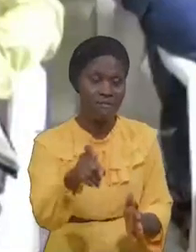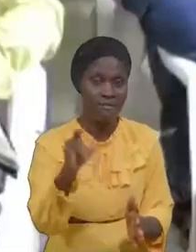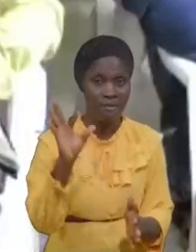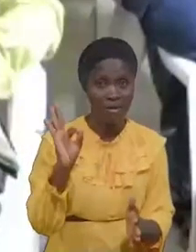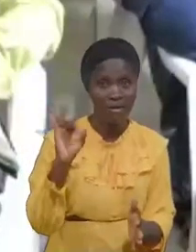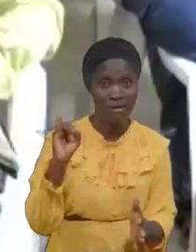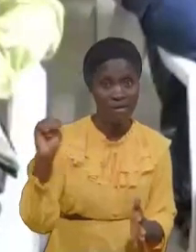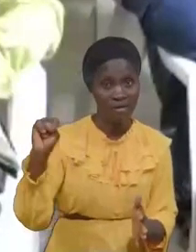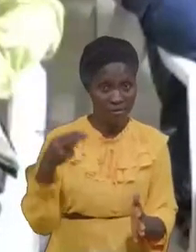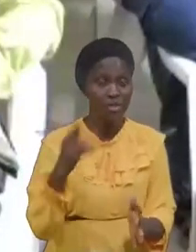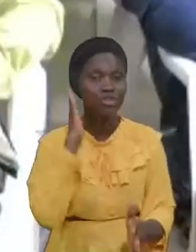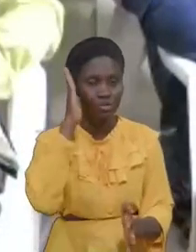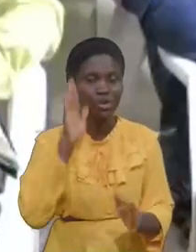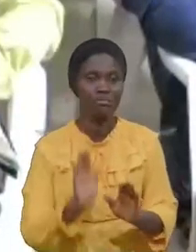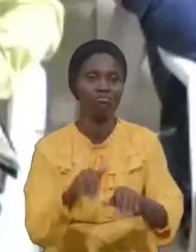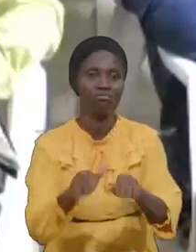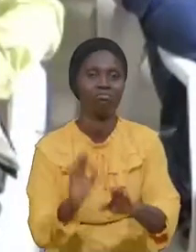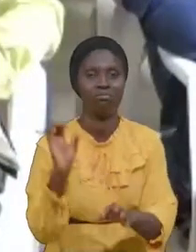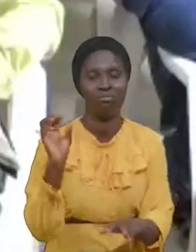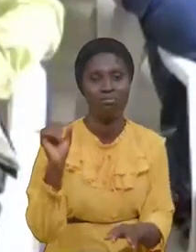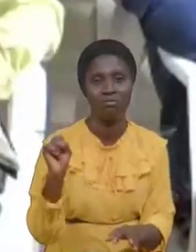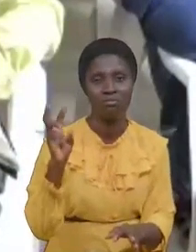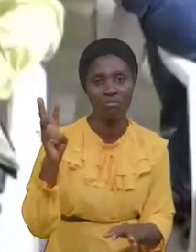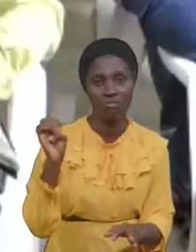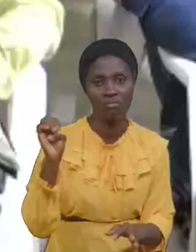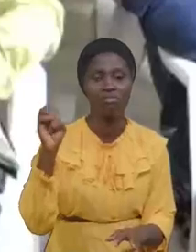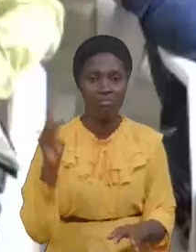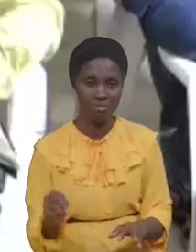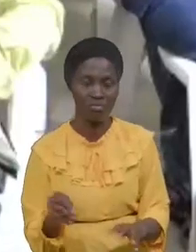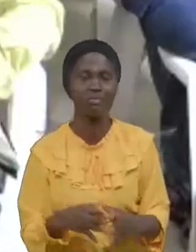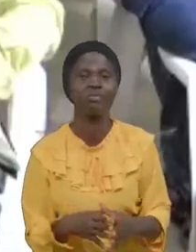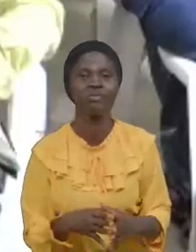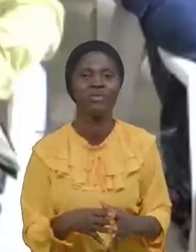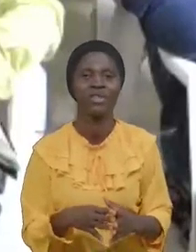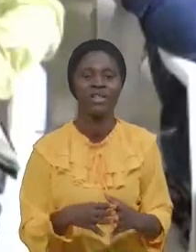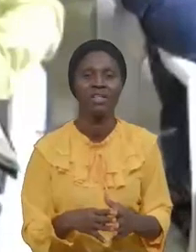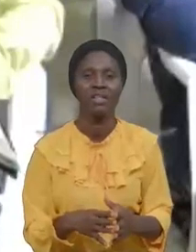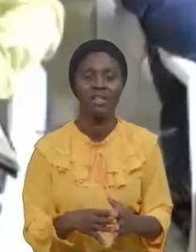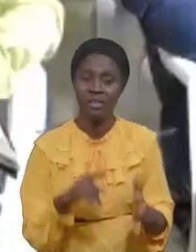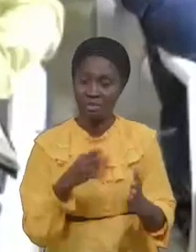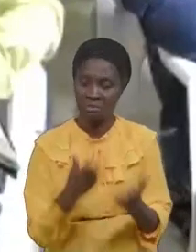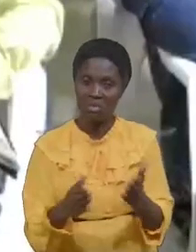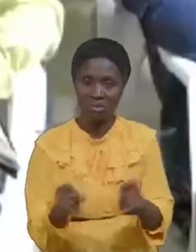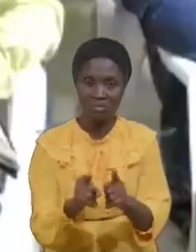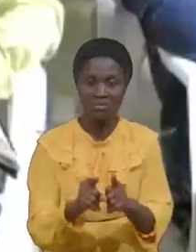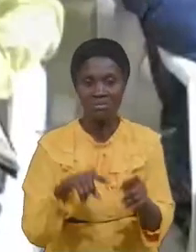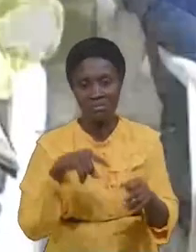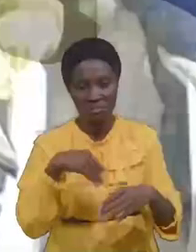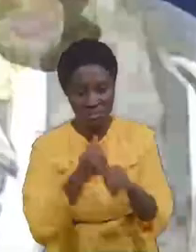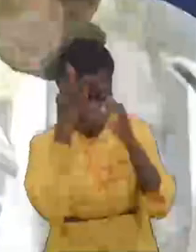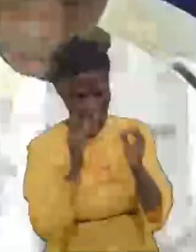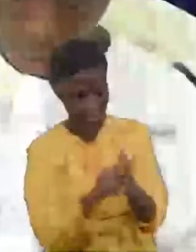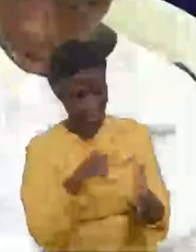C'est comme un oiseau qui fait l'engagement que cette nouvelle année, que moi je